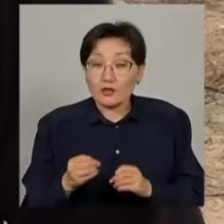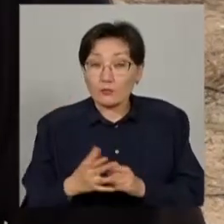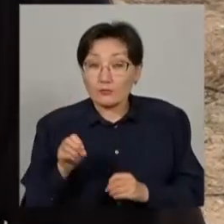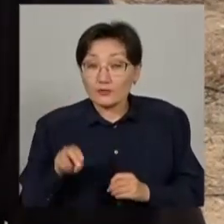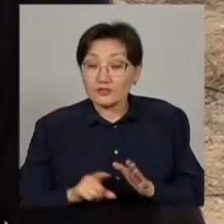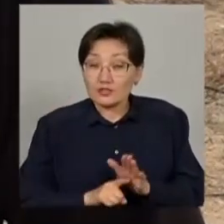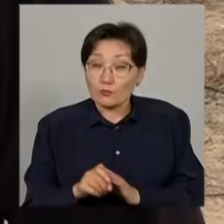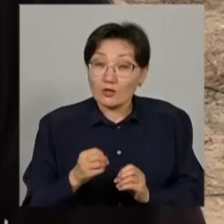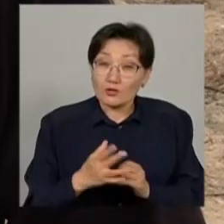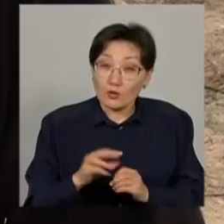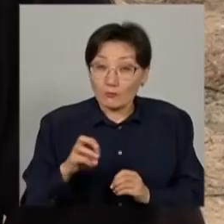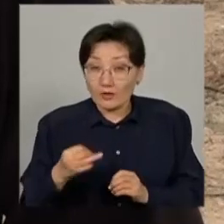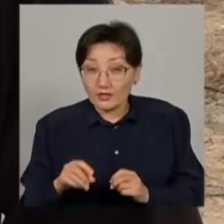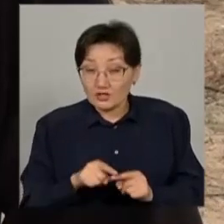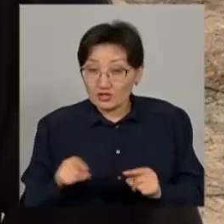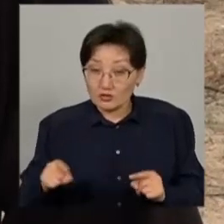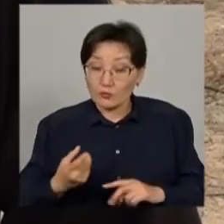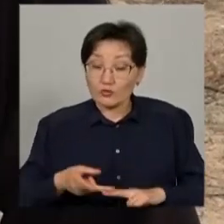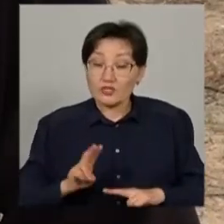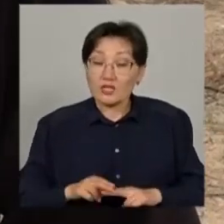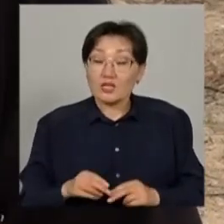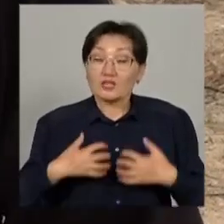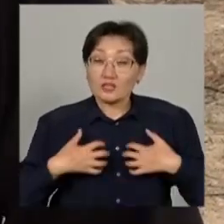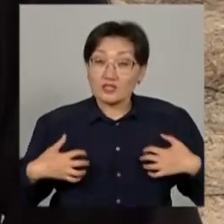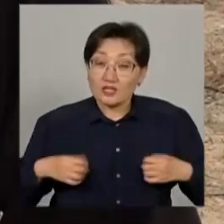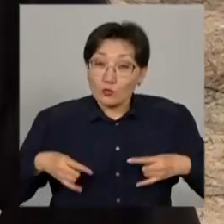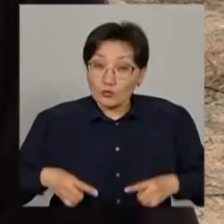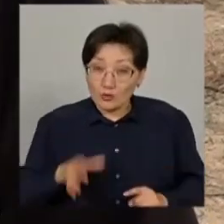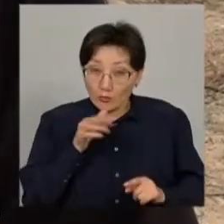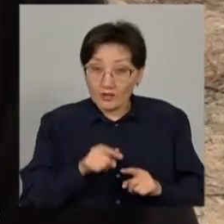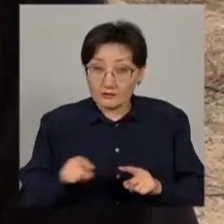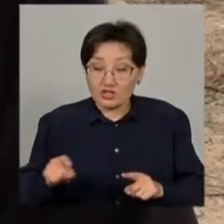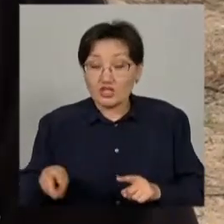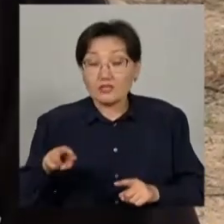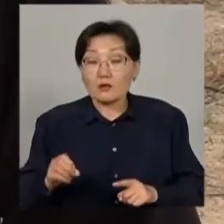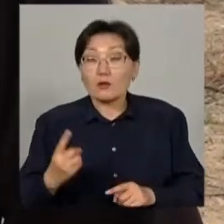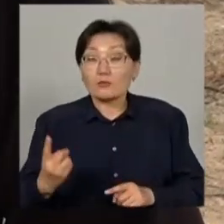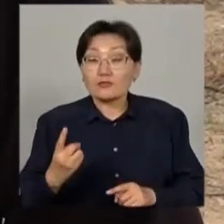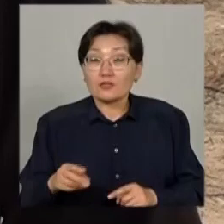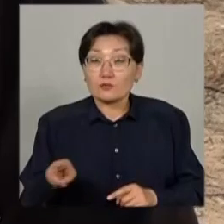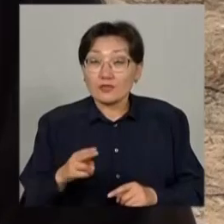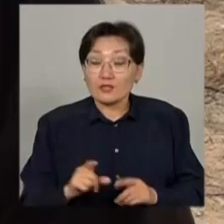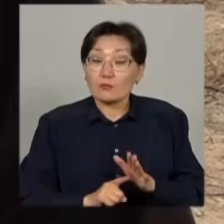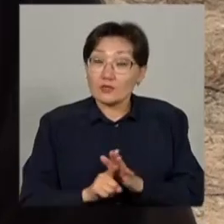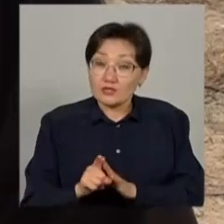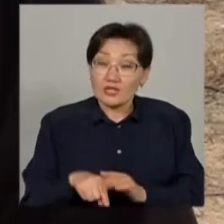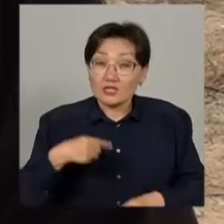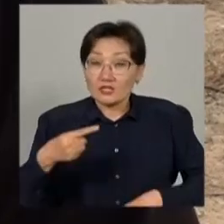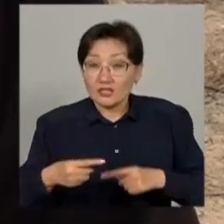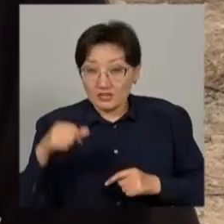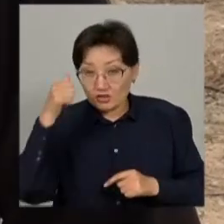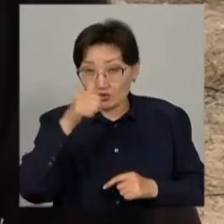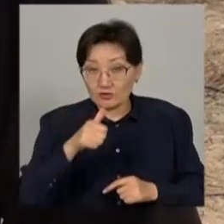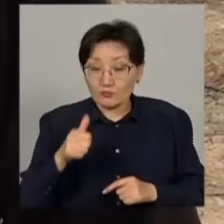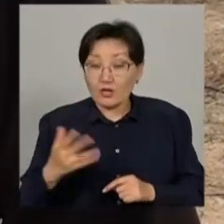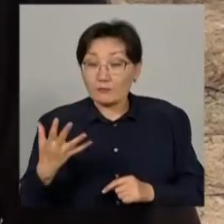бастап 15 мамырға дейін. Бұл киік төлейтін кезі және де 1 желтоқсаннан бастап келесі